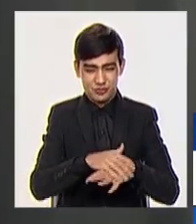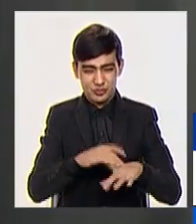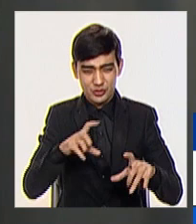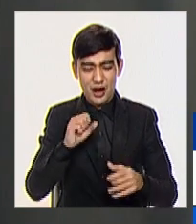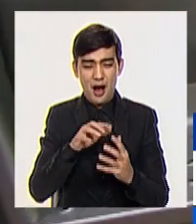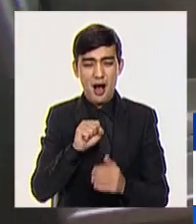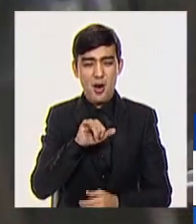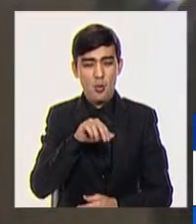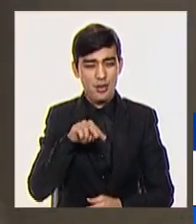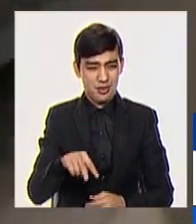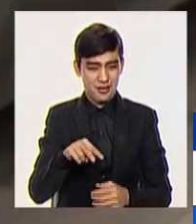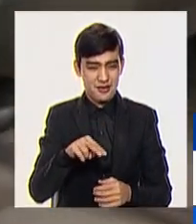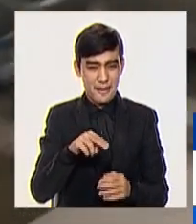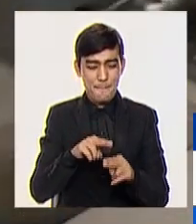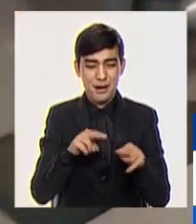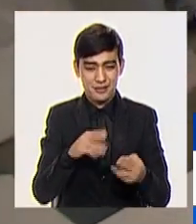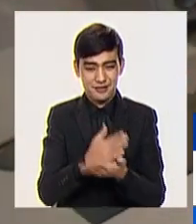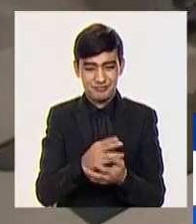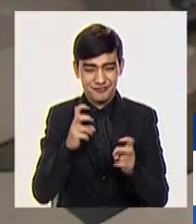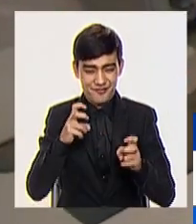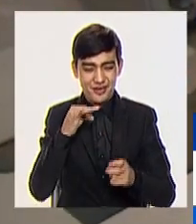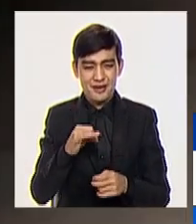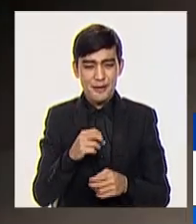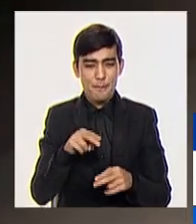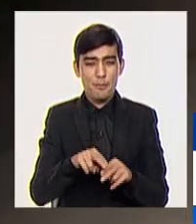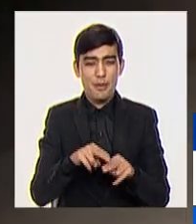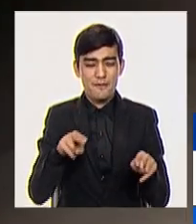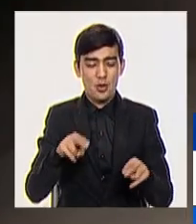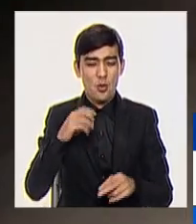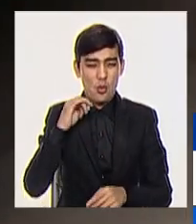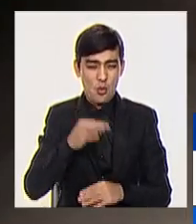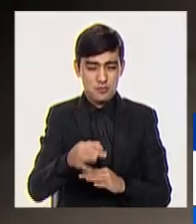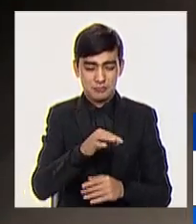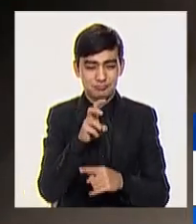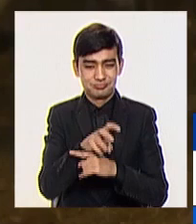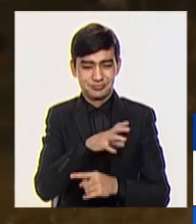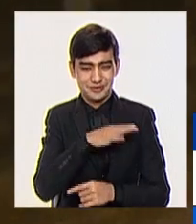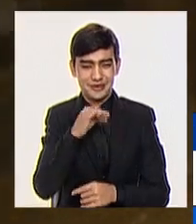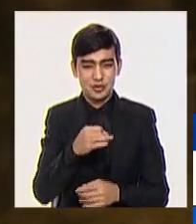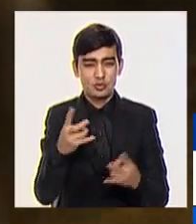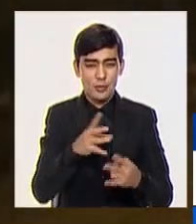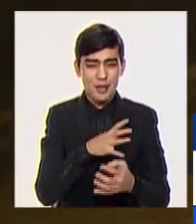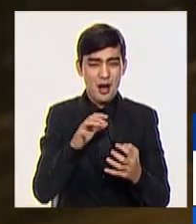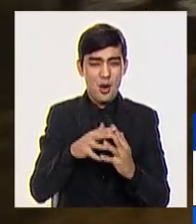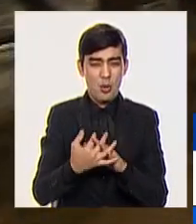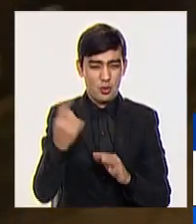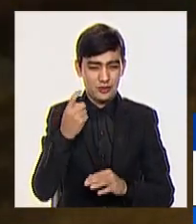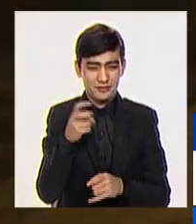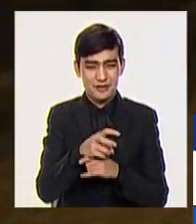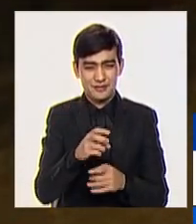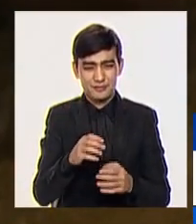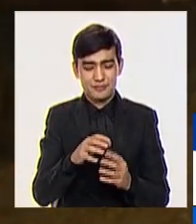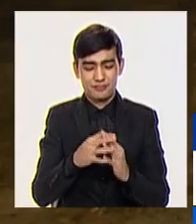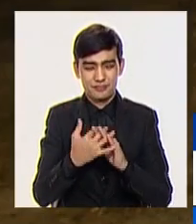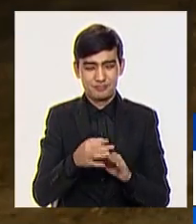АУЛ отправились в самое успешное в Павлодарской области крестьянское хозяйство «Победа». Там их ждали жители села Орловка. На